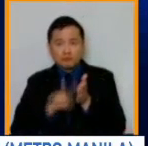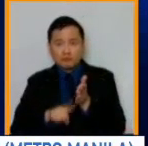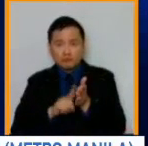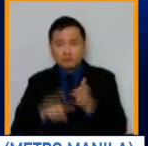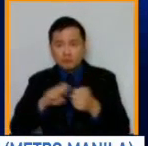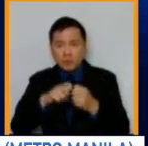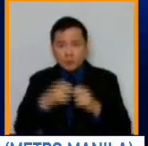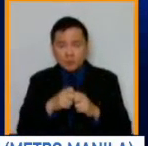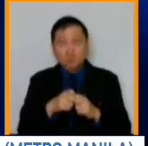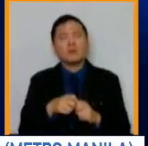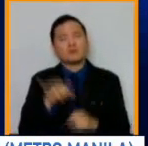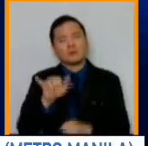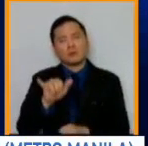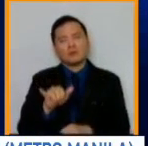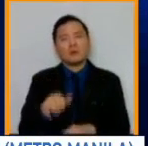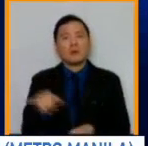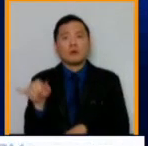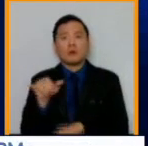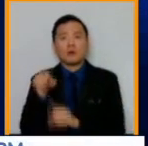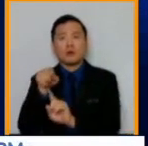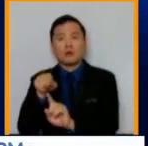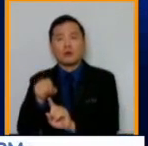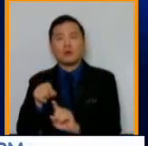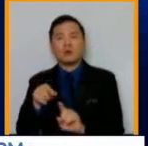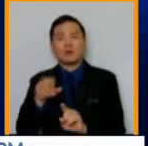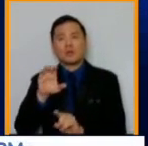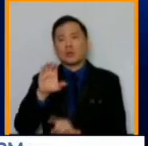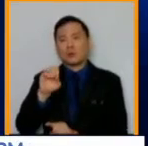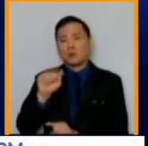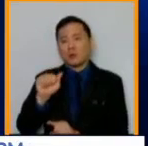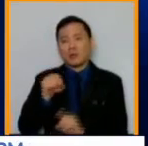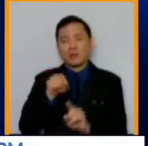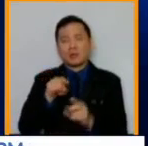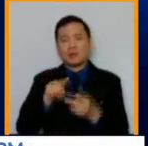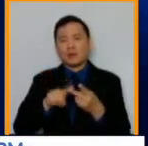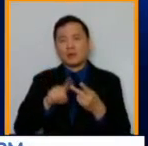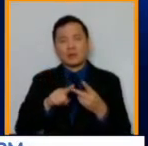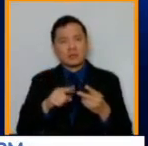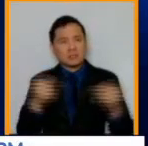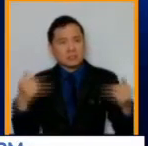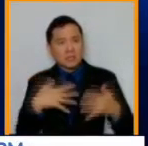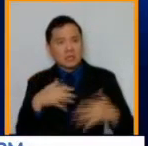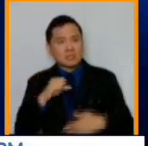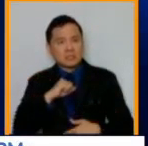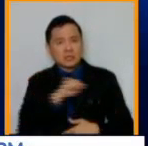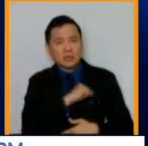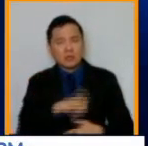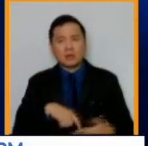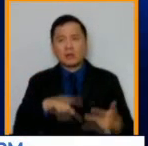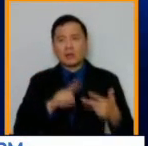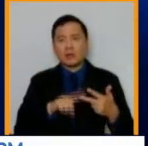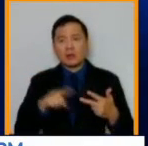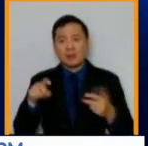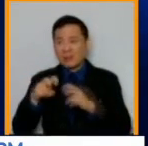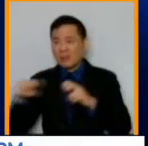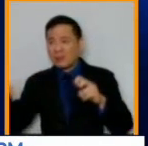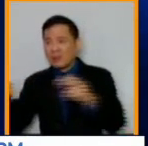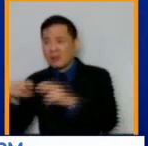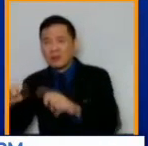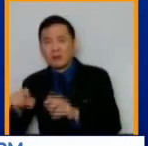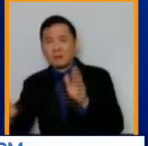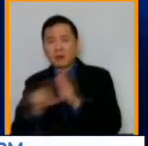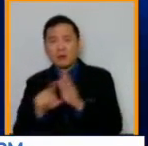na i-discredit ang Commission on Audit, takutin ang Senado at mga senador at bawalang dumalo sa mga pagdinig ang mga opisyal ng